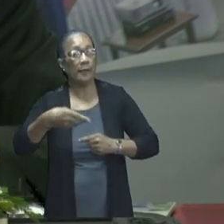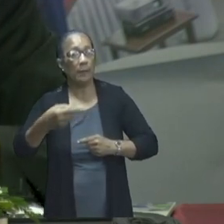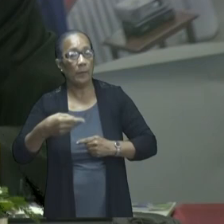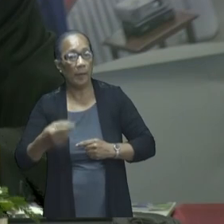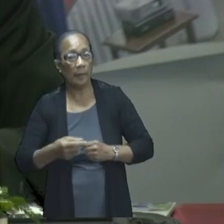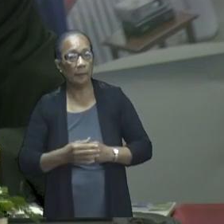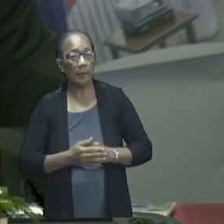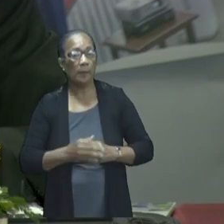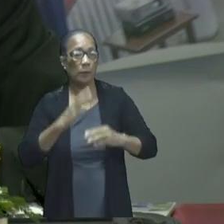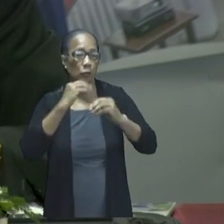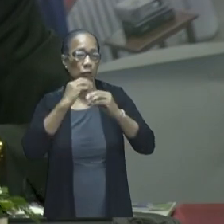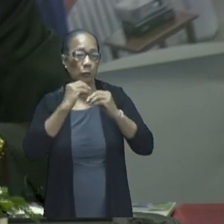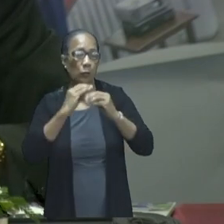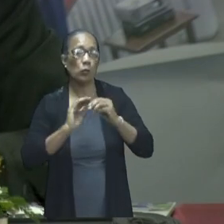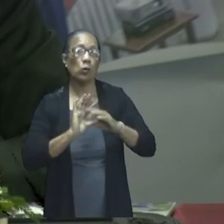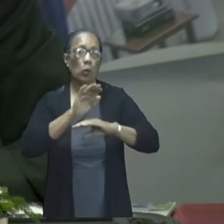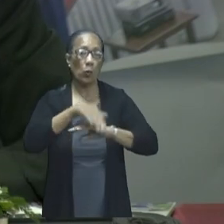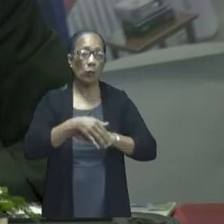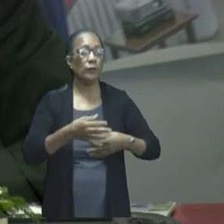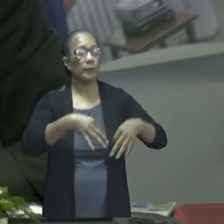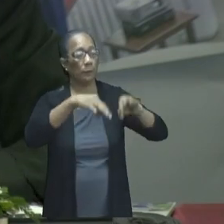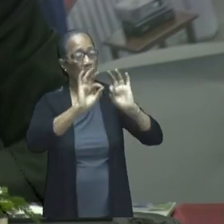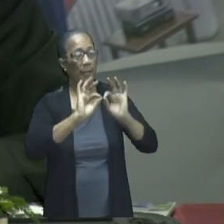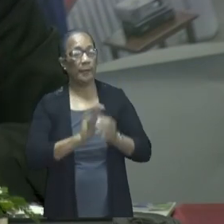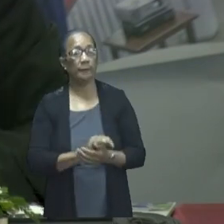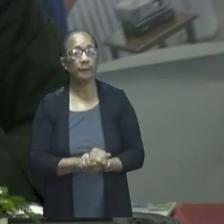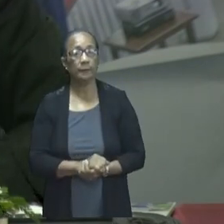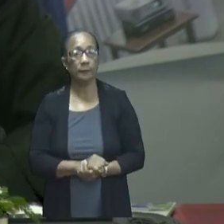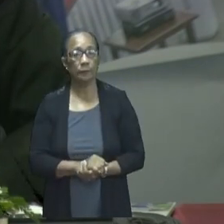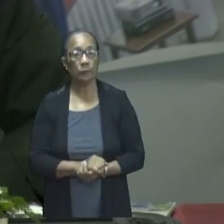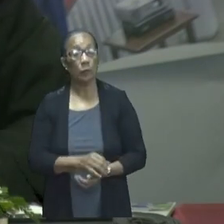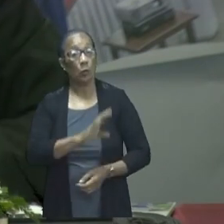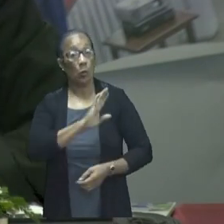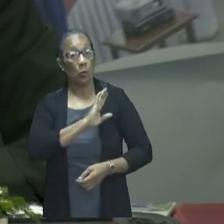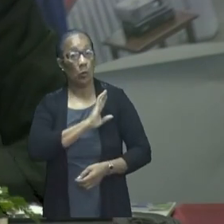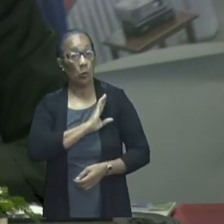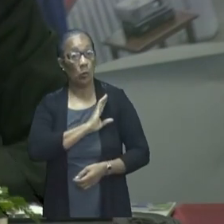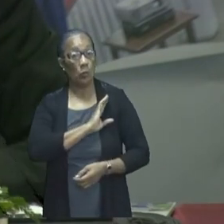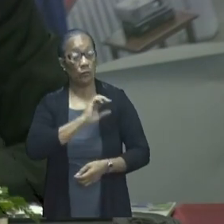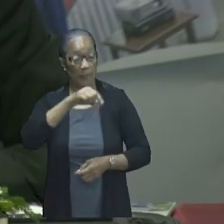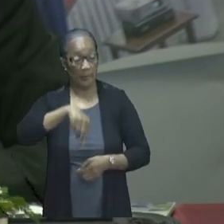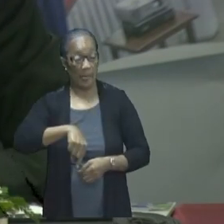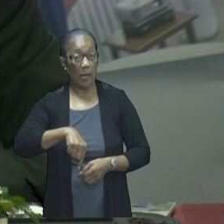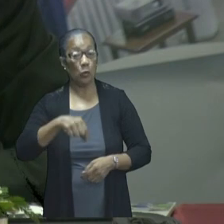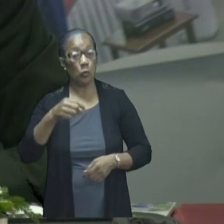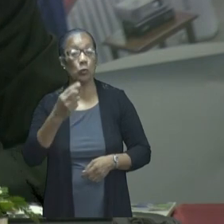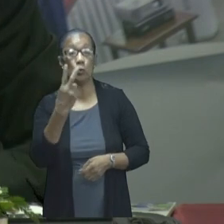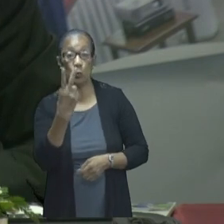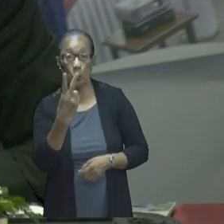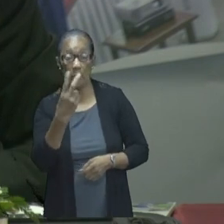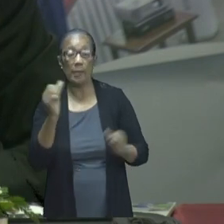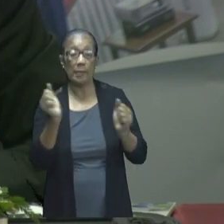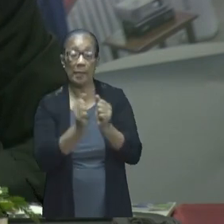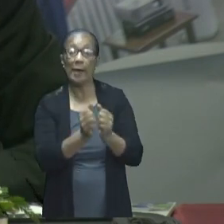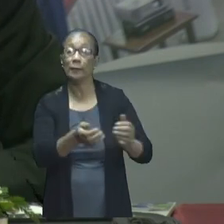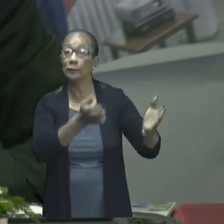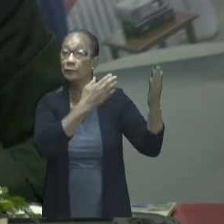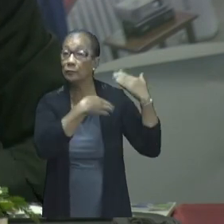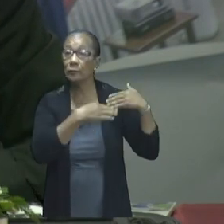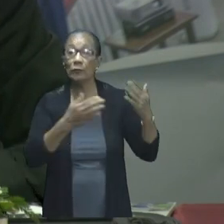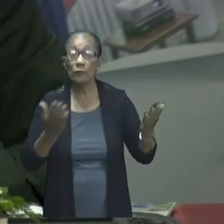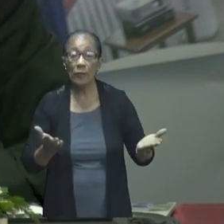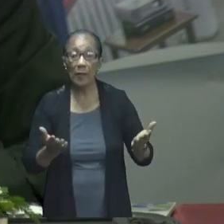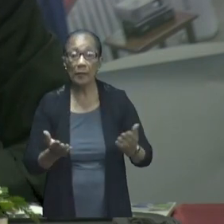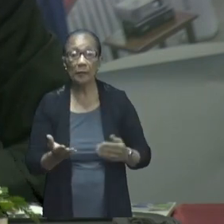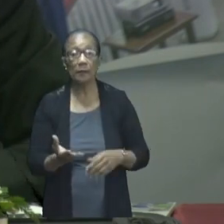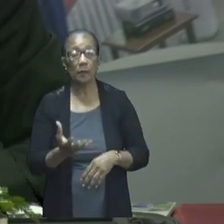besproken en we zijn vandaag in twee jaar tussen verder en ik